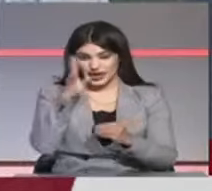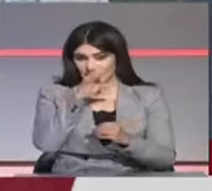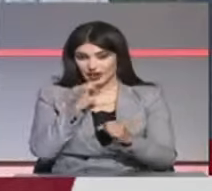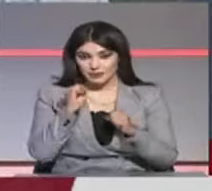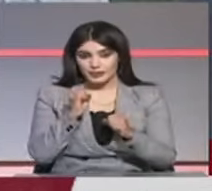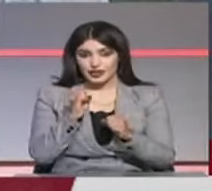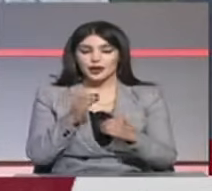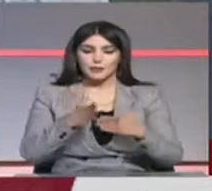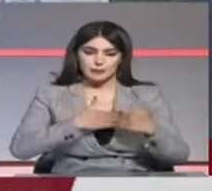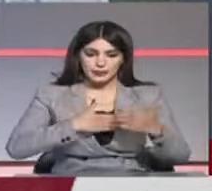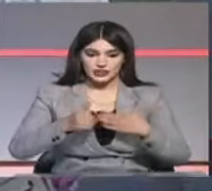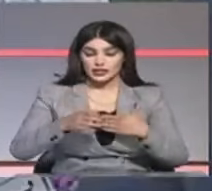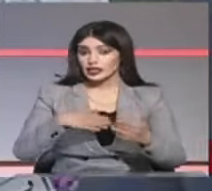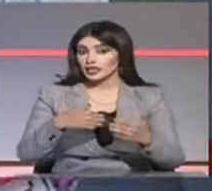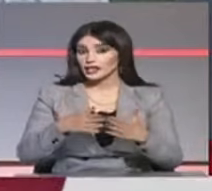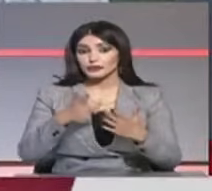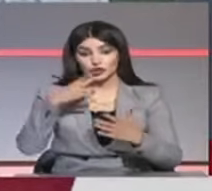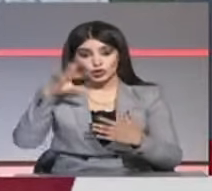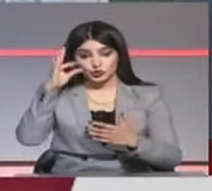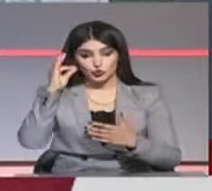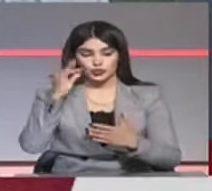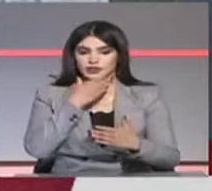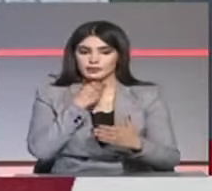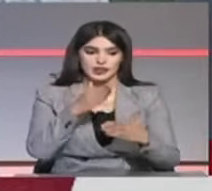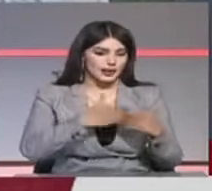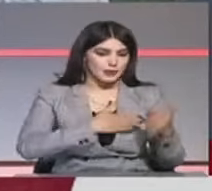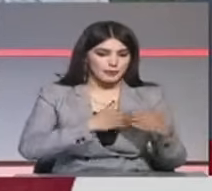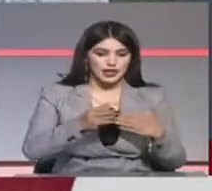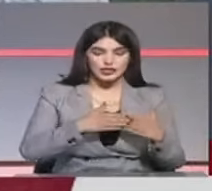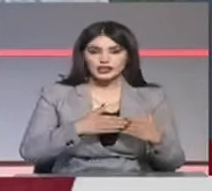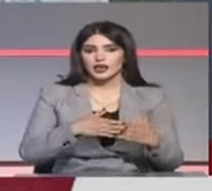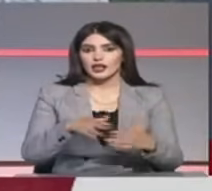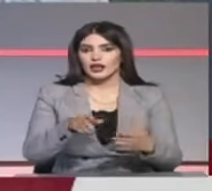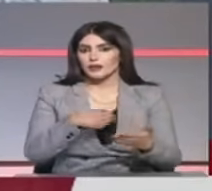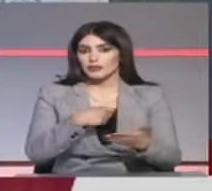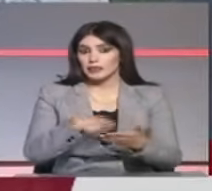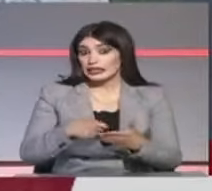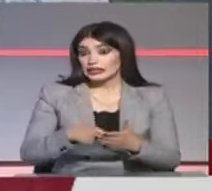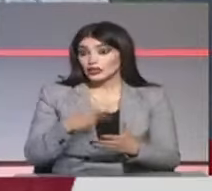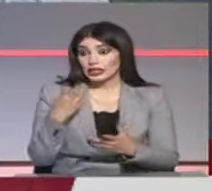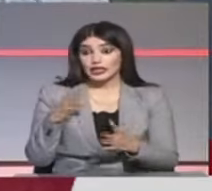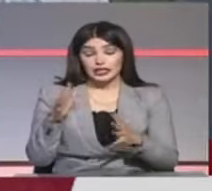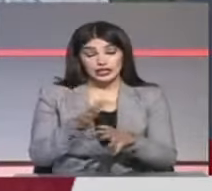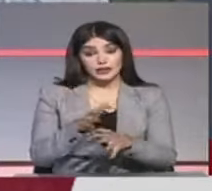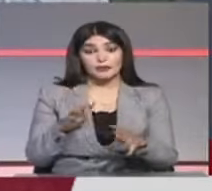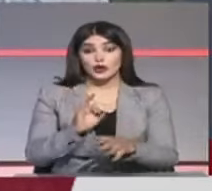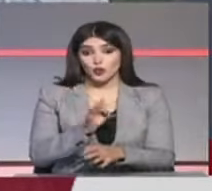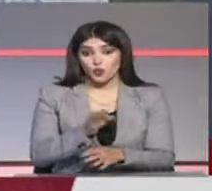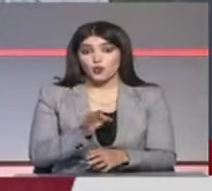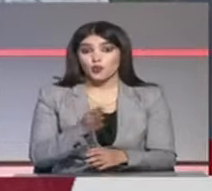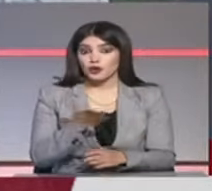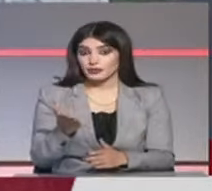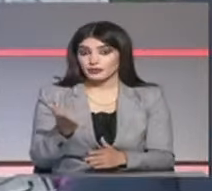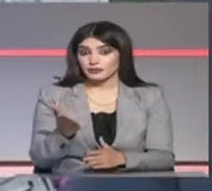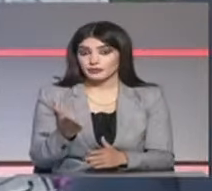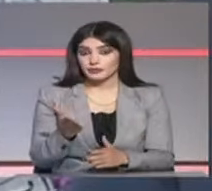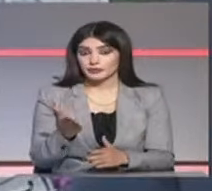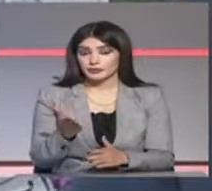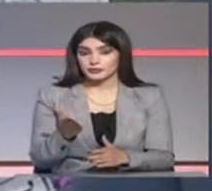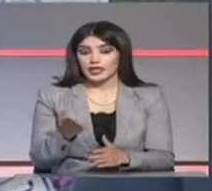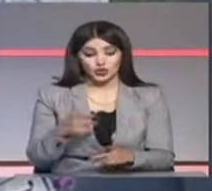الموارد حياتنا في تعبئه الموارد كبيره احنا الحكومه هديه تم ا